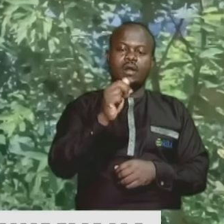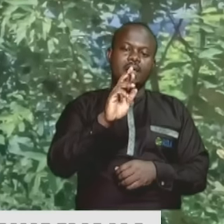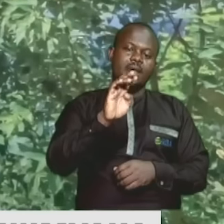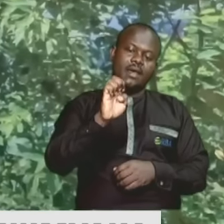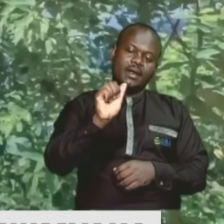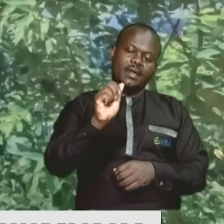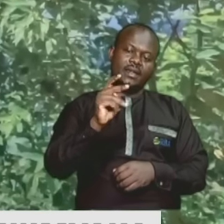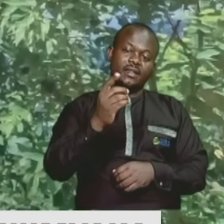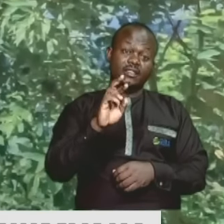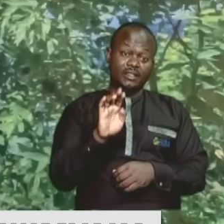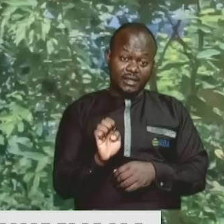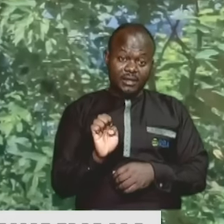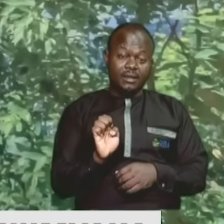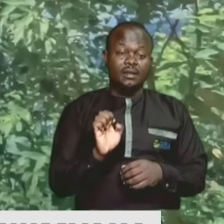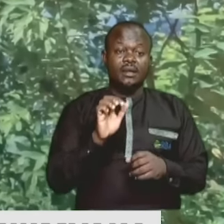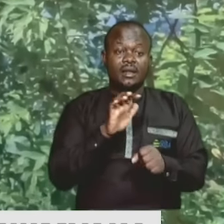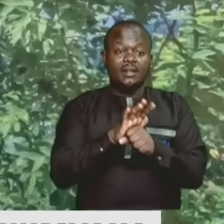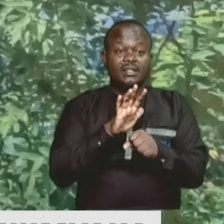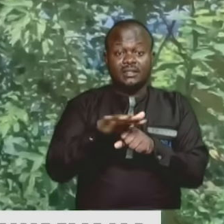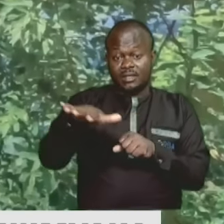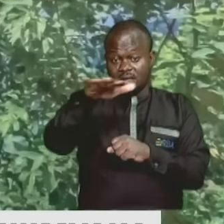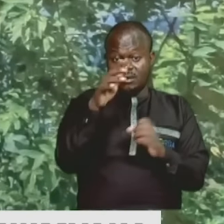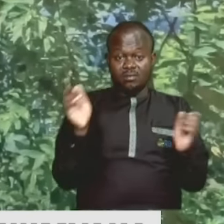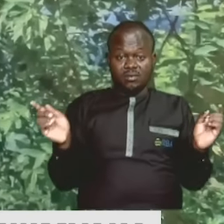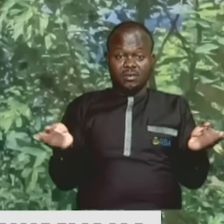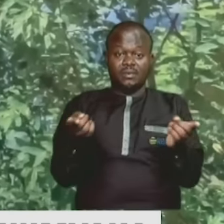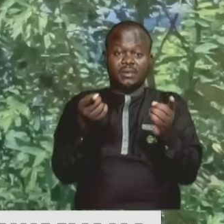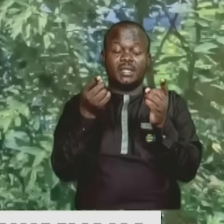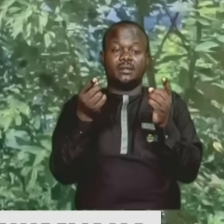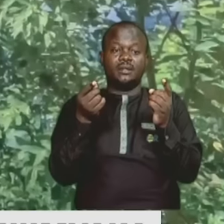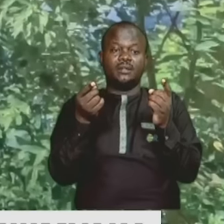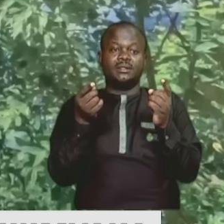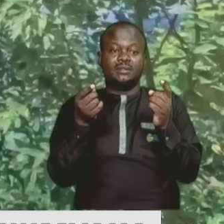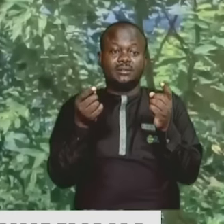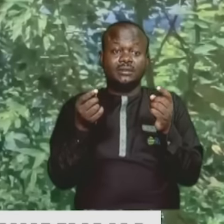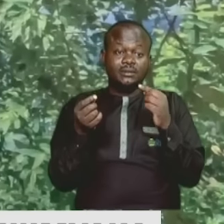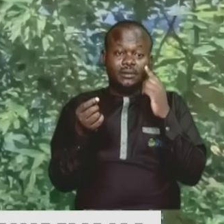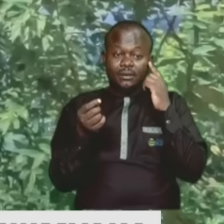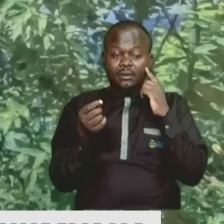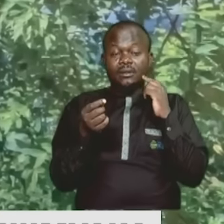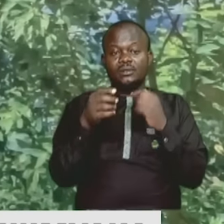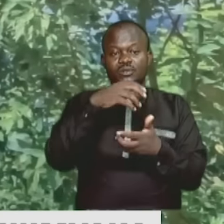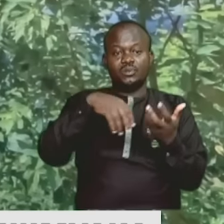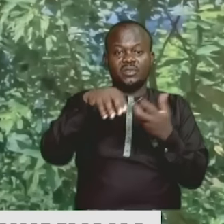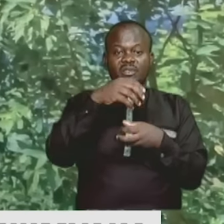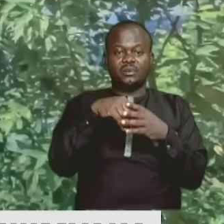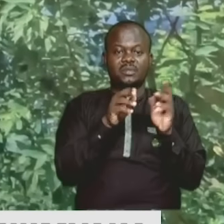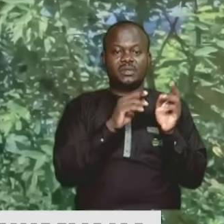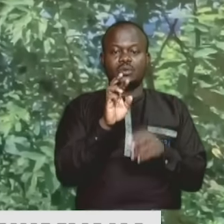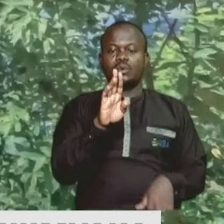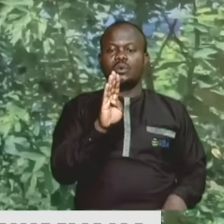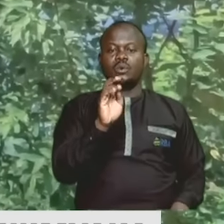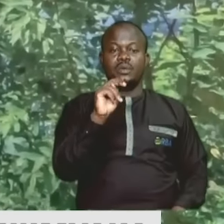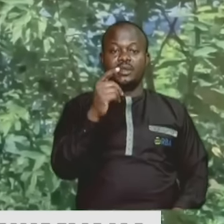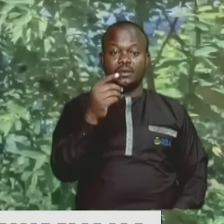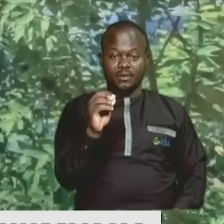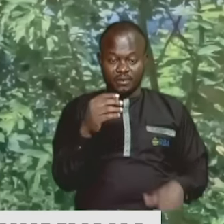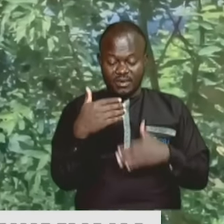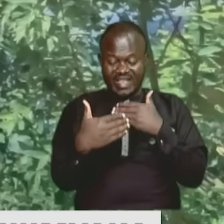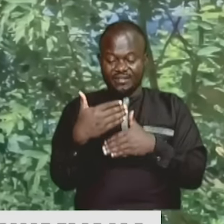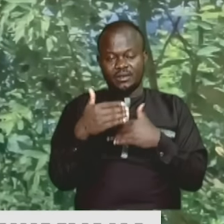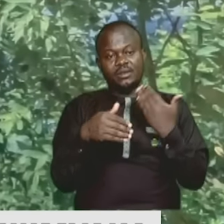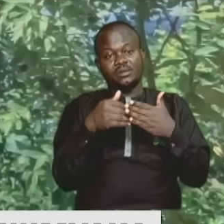cyane usanga hano na gace k'ubworozi burora mu biraro tubivanga ubundi n'urubingo ku miringoti. Usanga